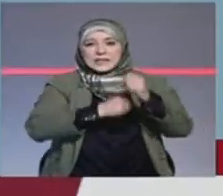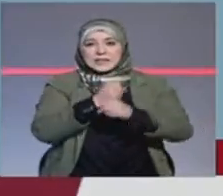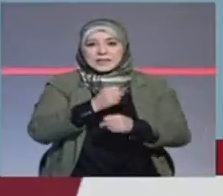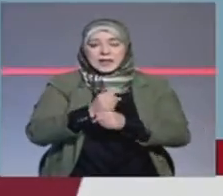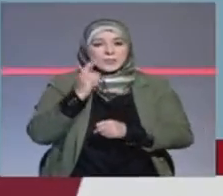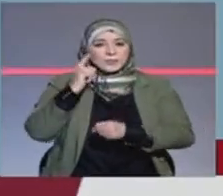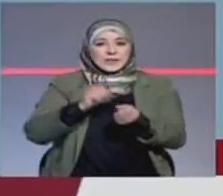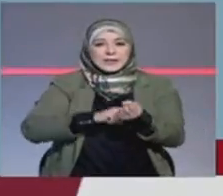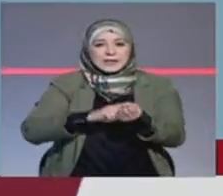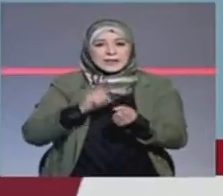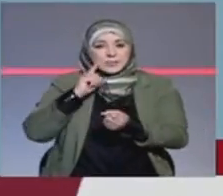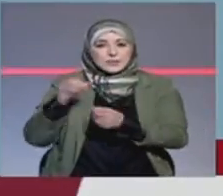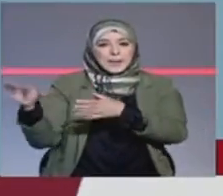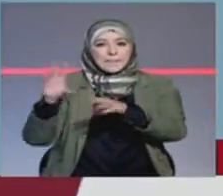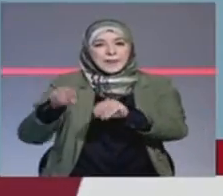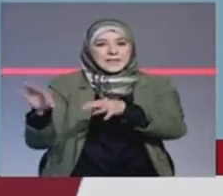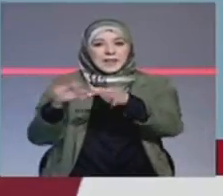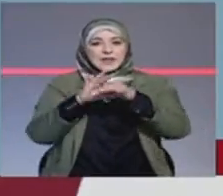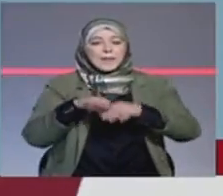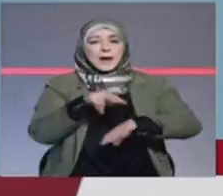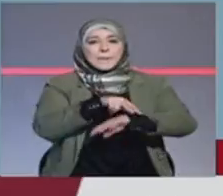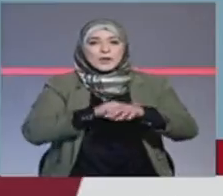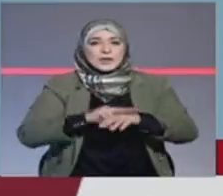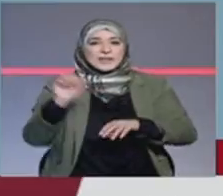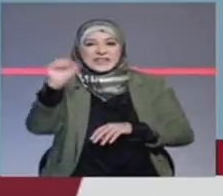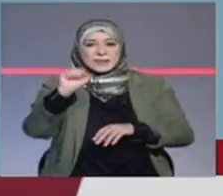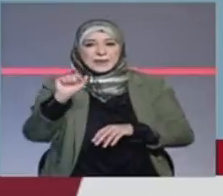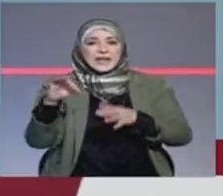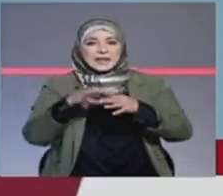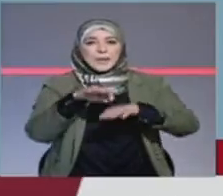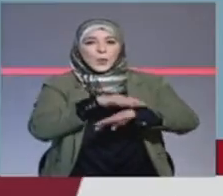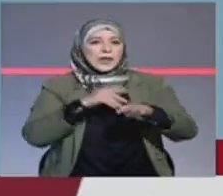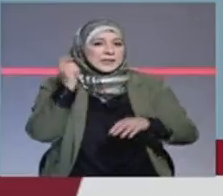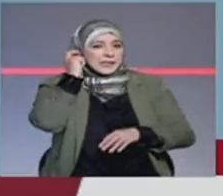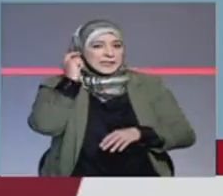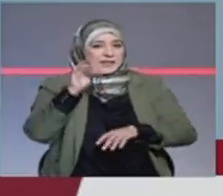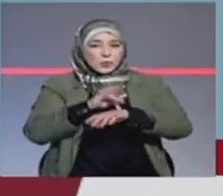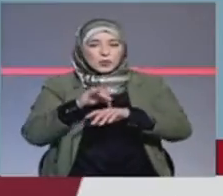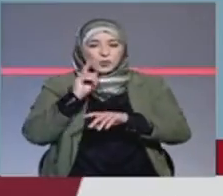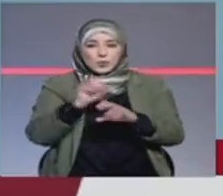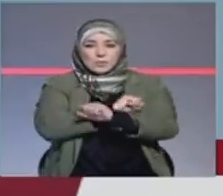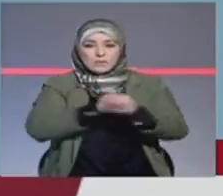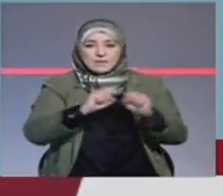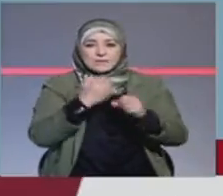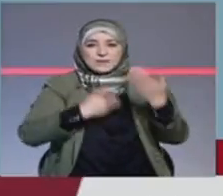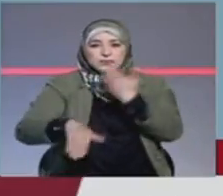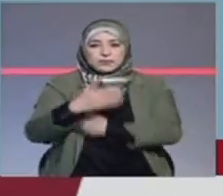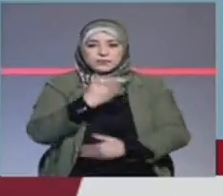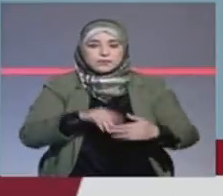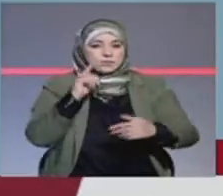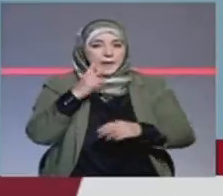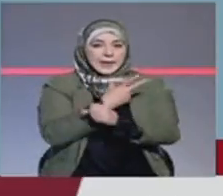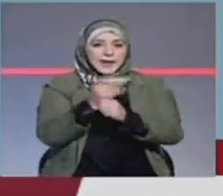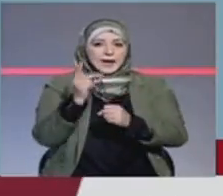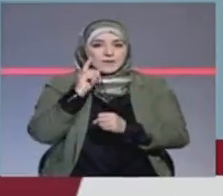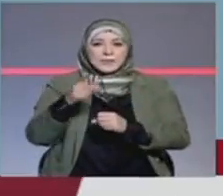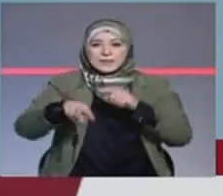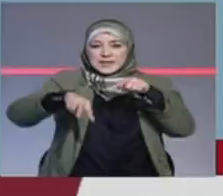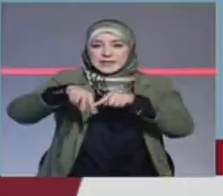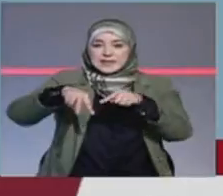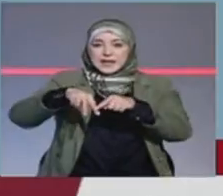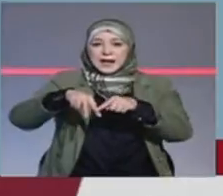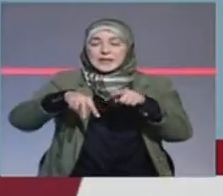منطقة الوسعية الراجعة بالنظر إلى معتمدية سبيطلة، متأثرا بإصابته البليغة التي تعرض لها على مستوى الساق